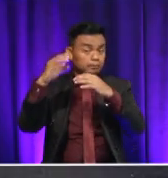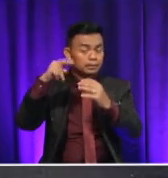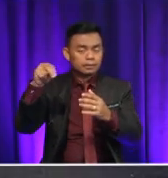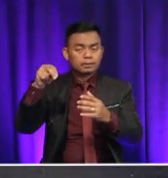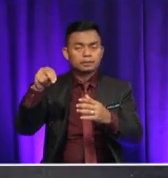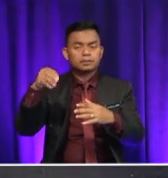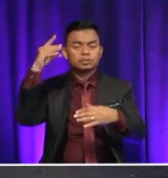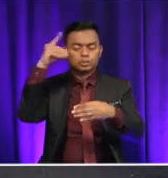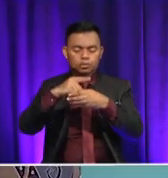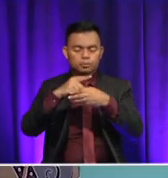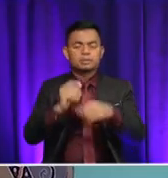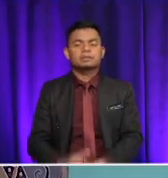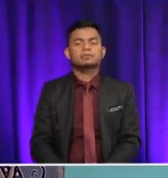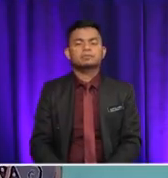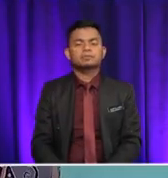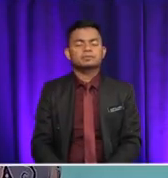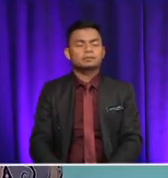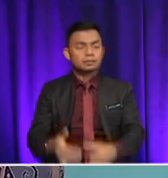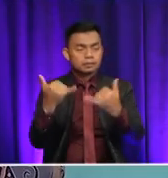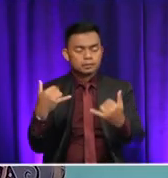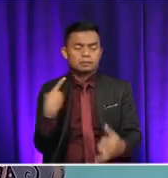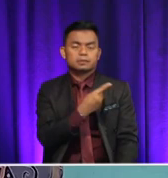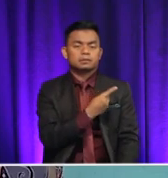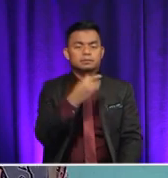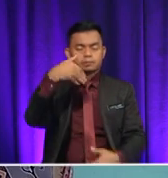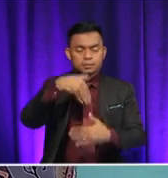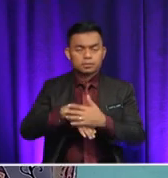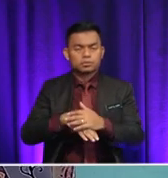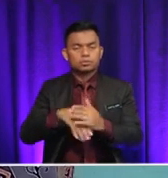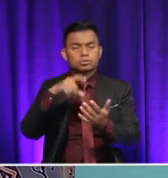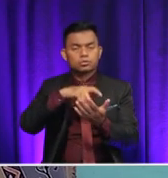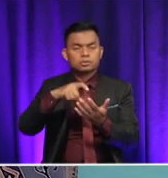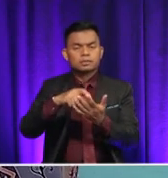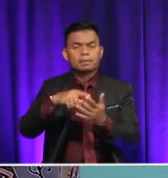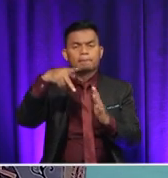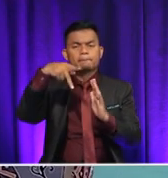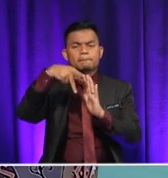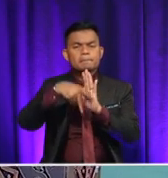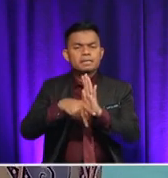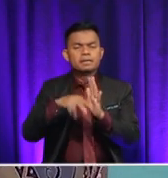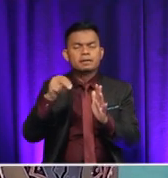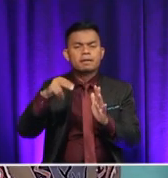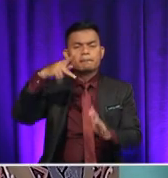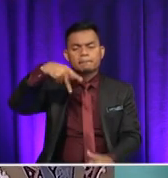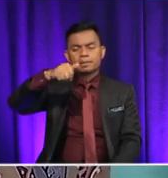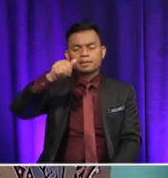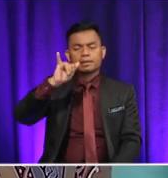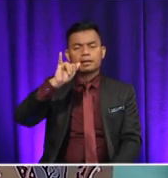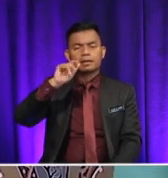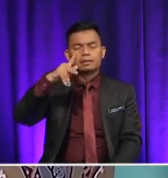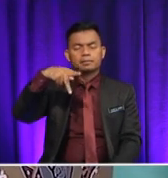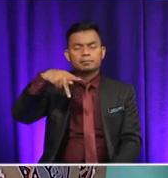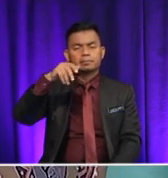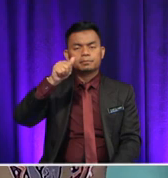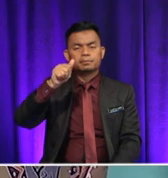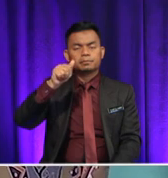Oke sekarang kita masuk kepada lukisan apa ada dalam lukisan oke lukisan